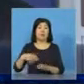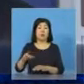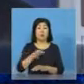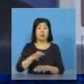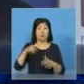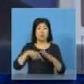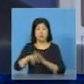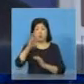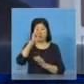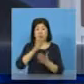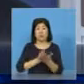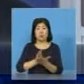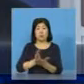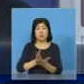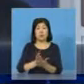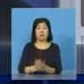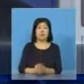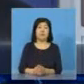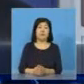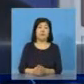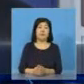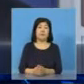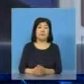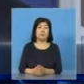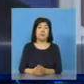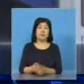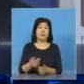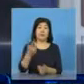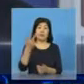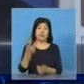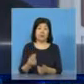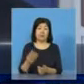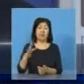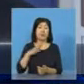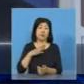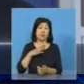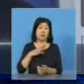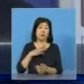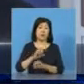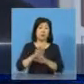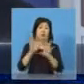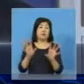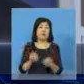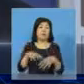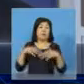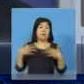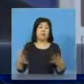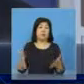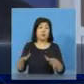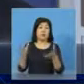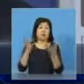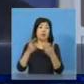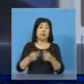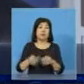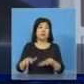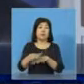с эти государством служащих за эти три дня будут охвачены большое количество населения не